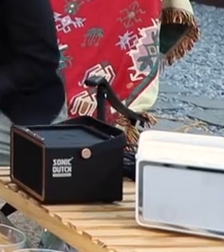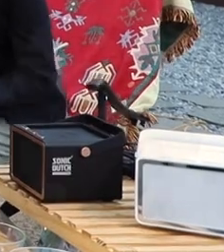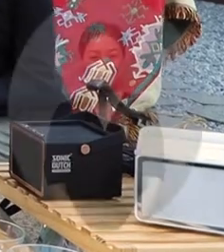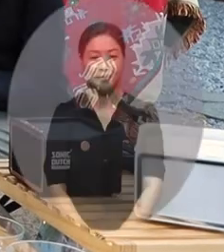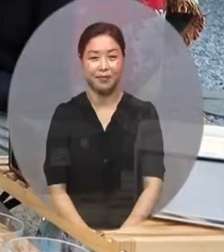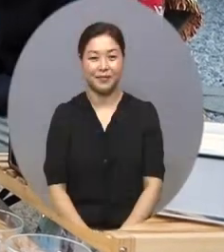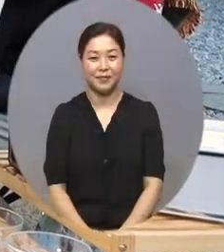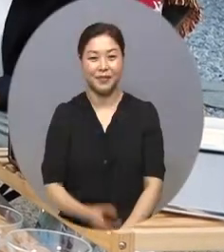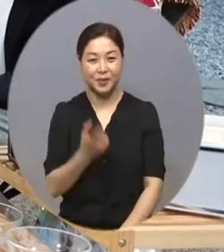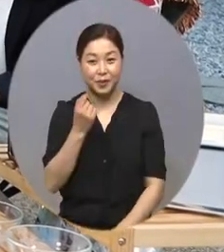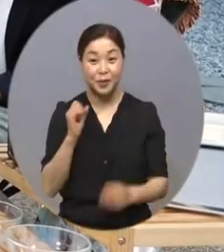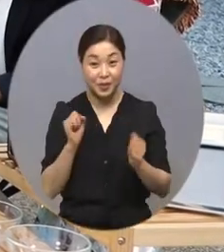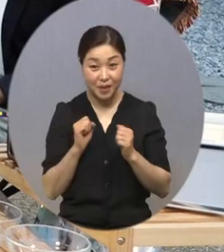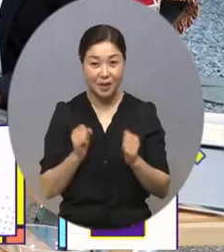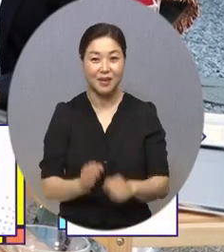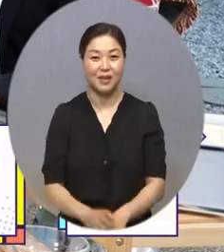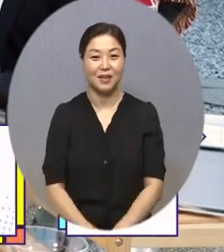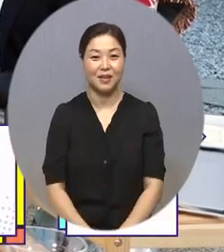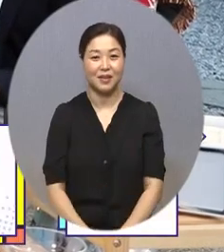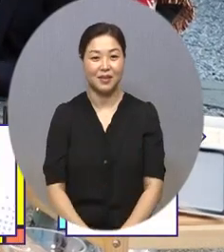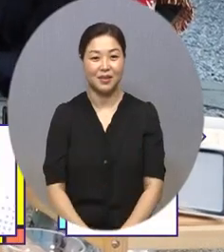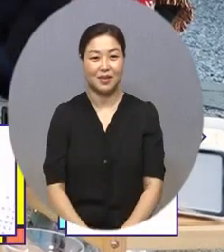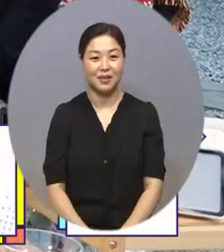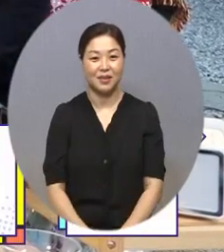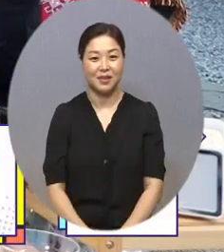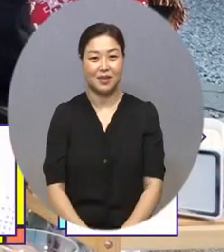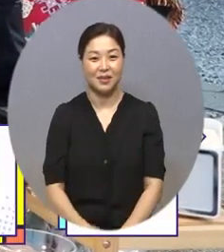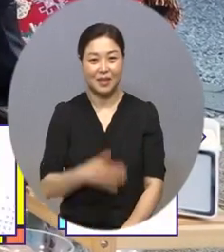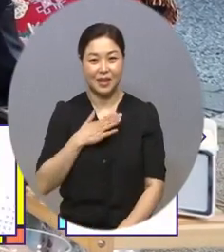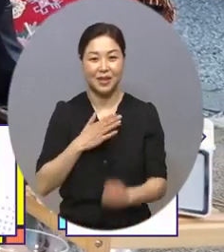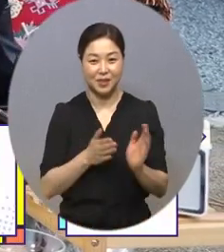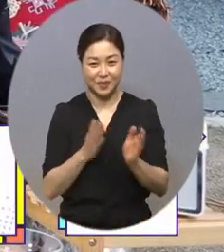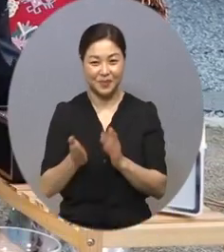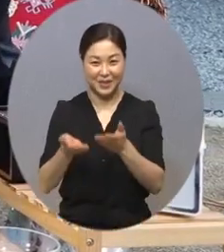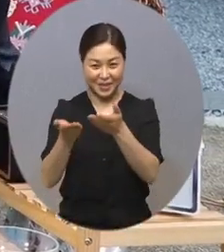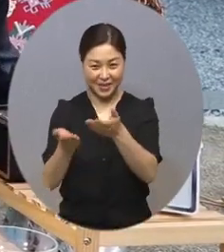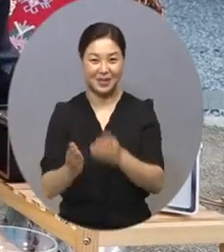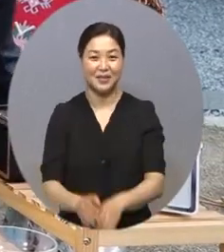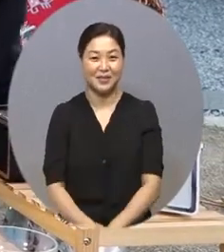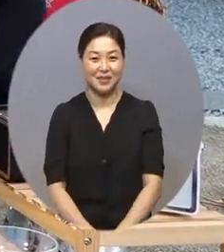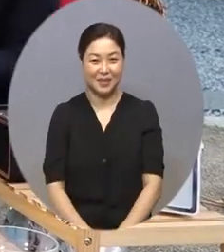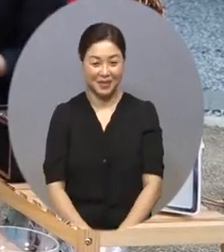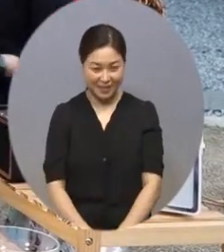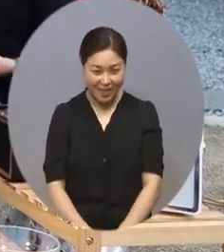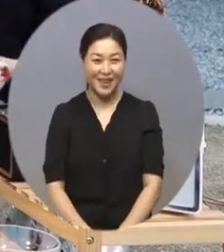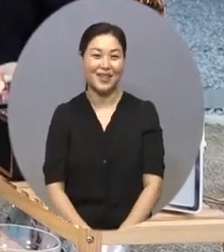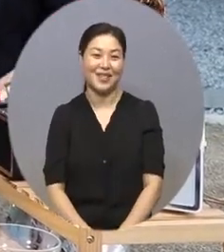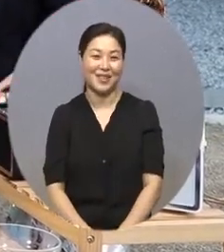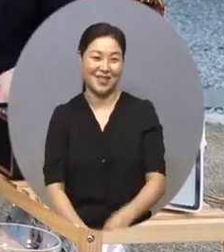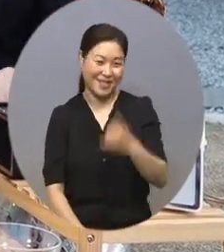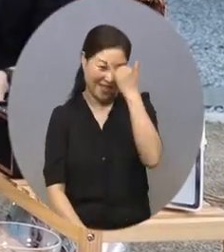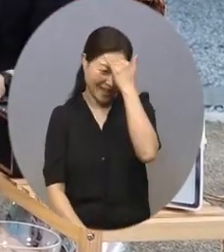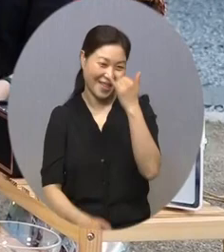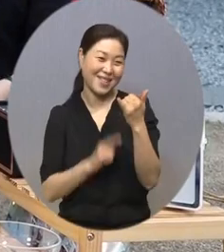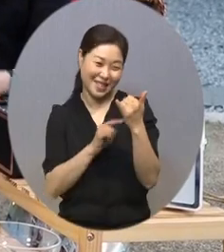좀 춥죠 다시 이렇게 제비 하하 사람 다 아내는 정말 아니에요